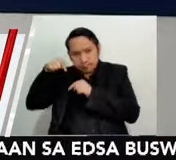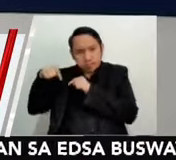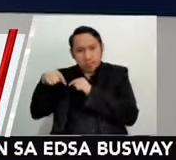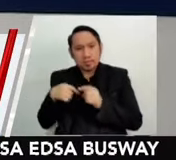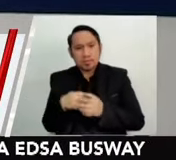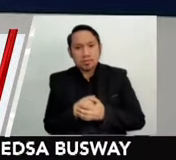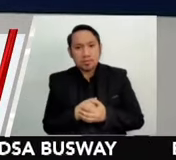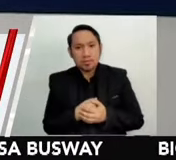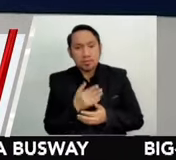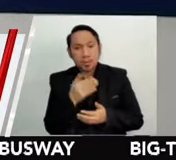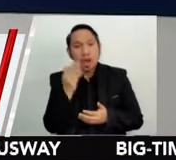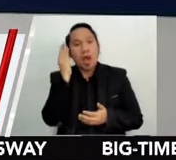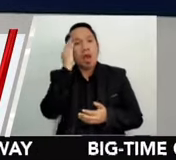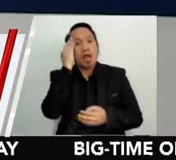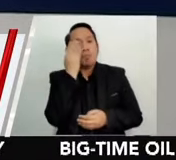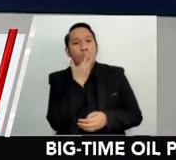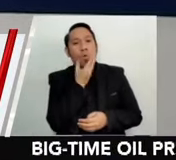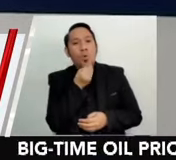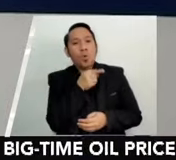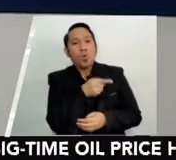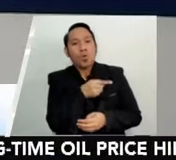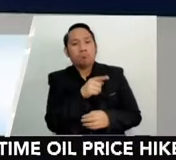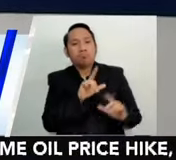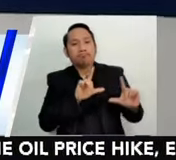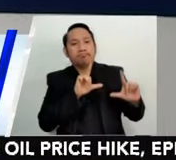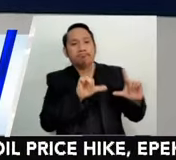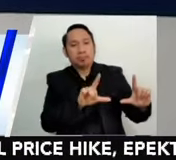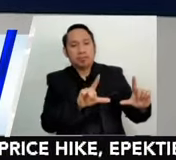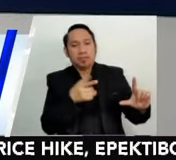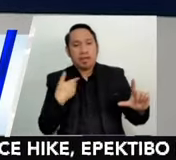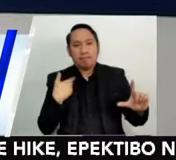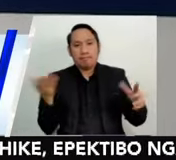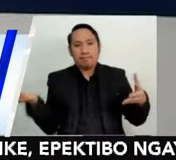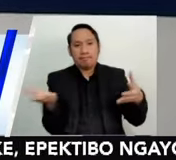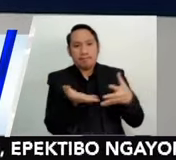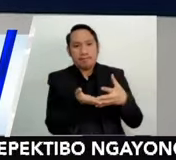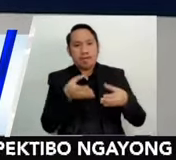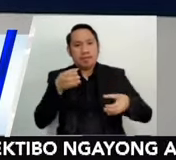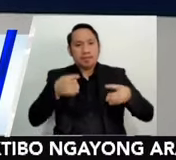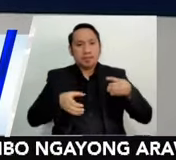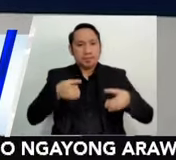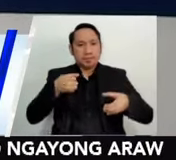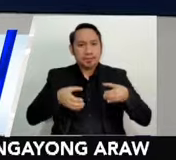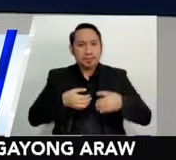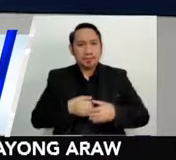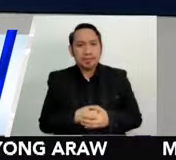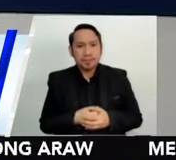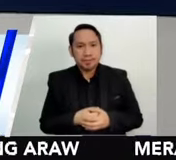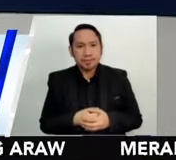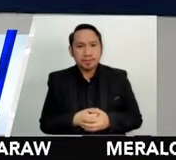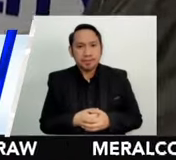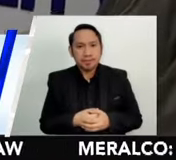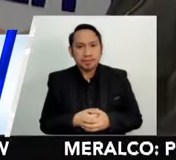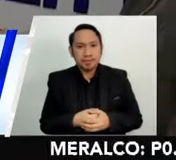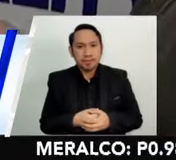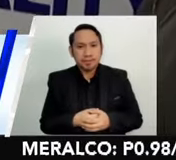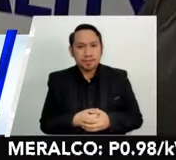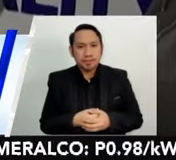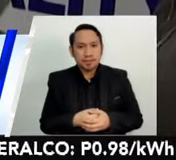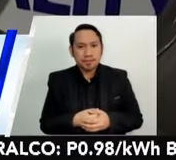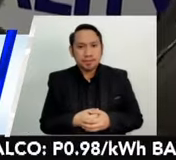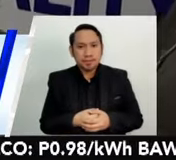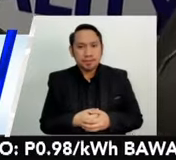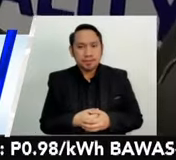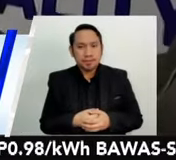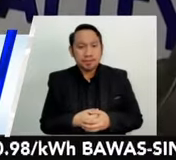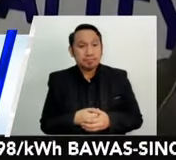na-identify na natin yung suspect at na-file na natin kanina sa piskalya po yung information for robbery holdup po. Taga Maynila